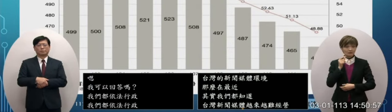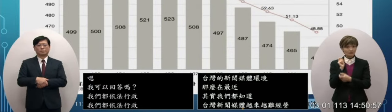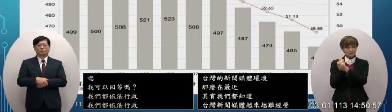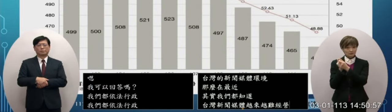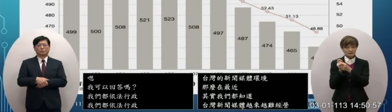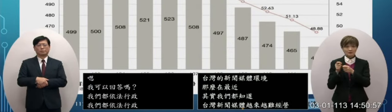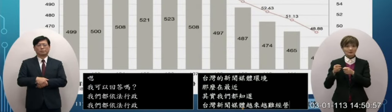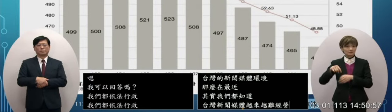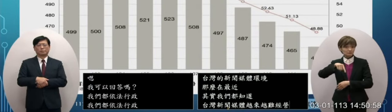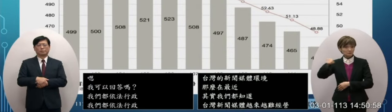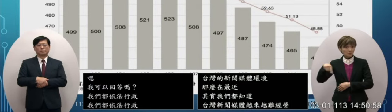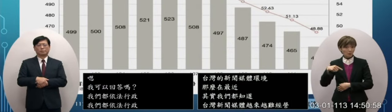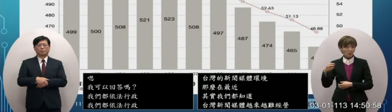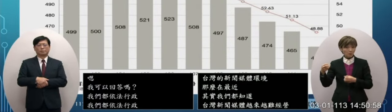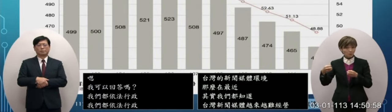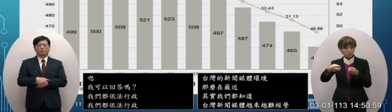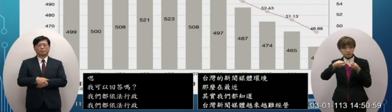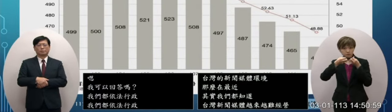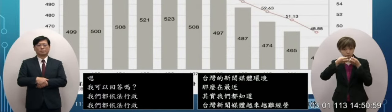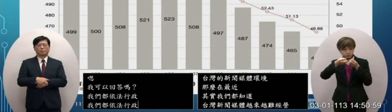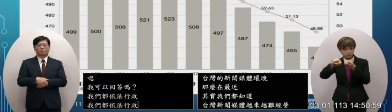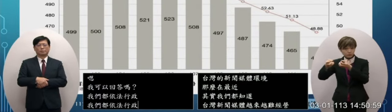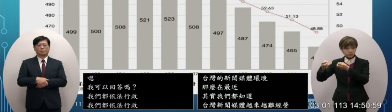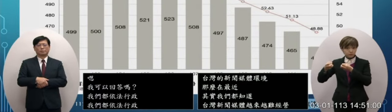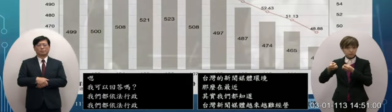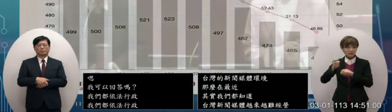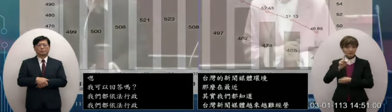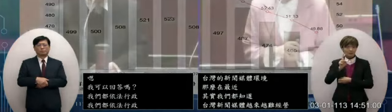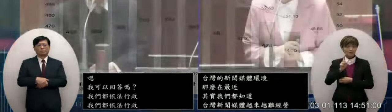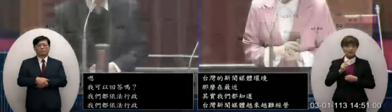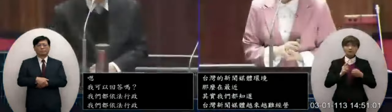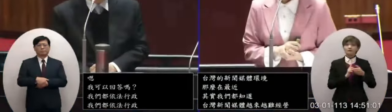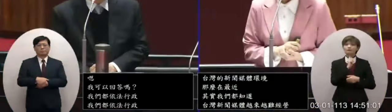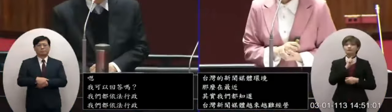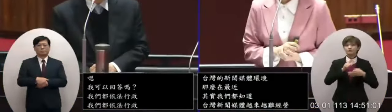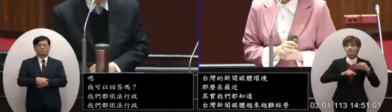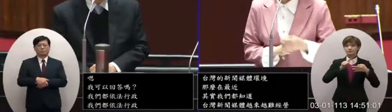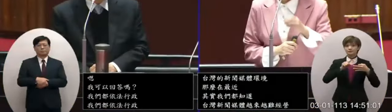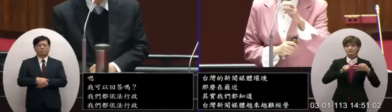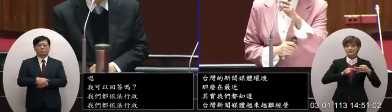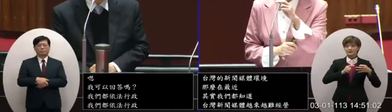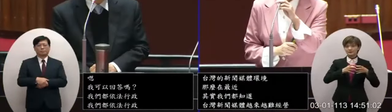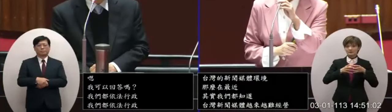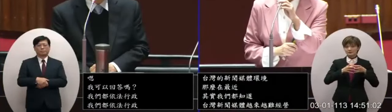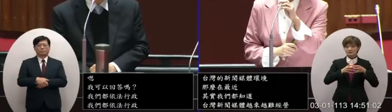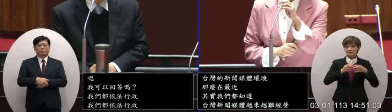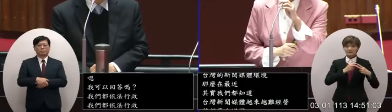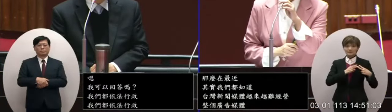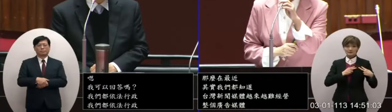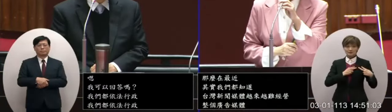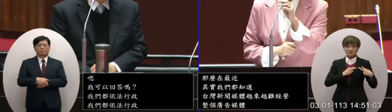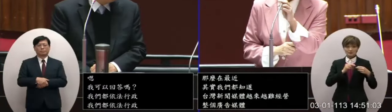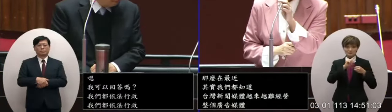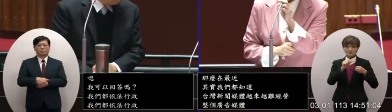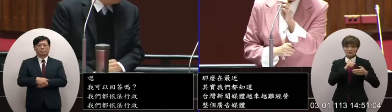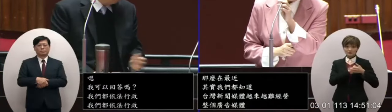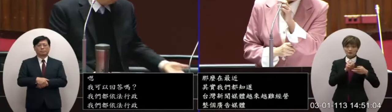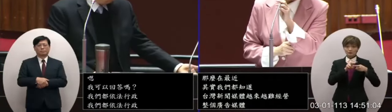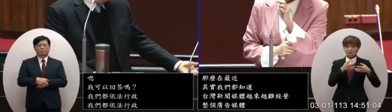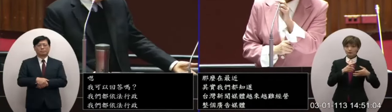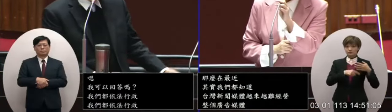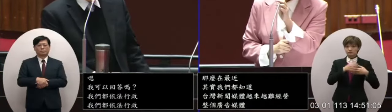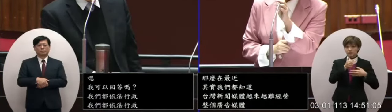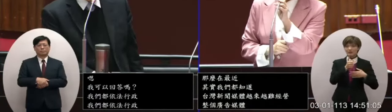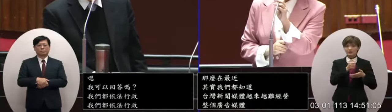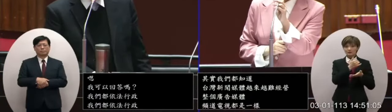个传闻，就是说这个富邦集团的蔡明忠董事长打算要淡出电视频道，他打算